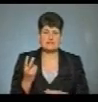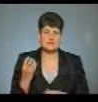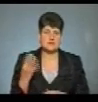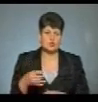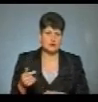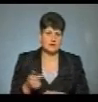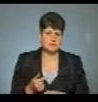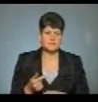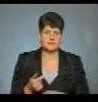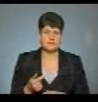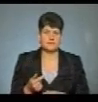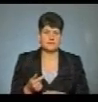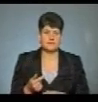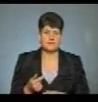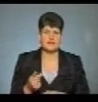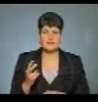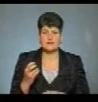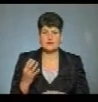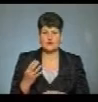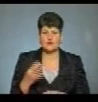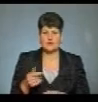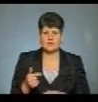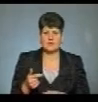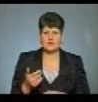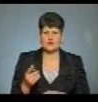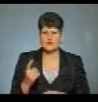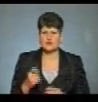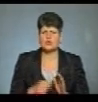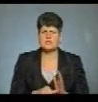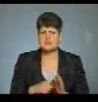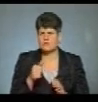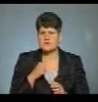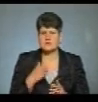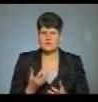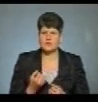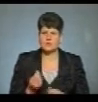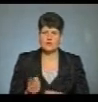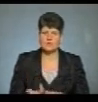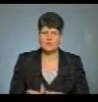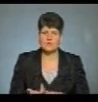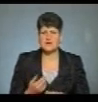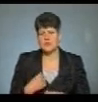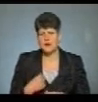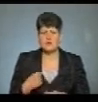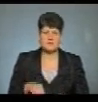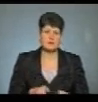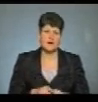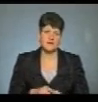рублів русскими, 240 рублів в день, а 160 я в місті плутав. Та я так в